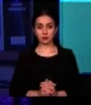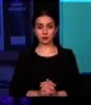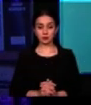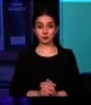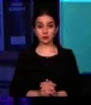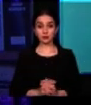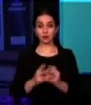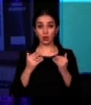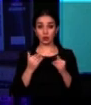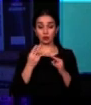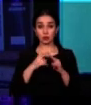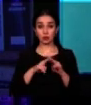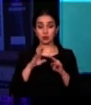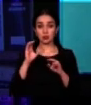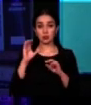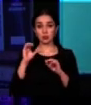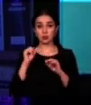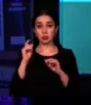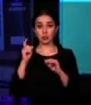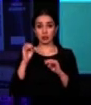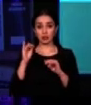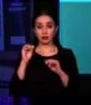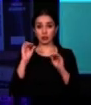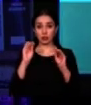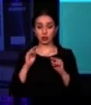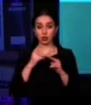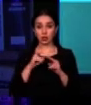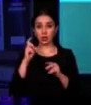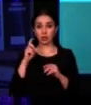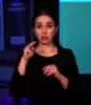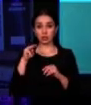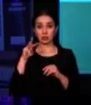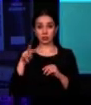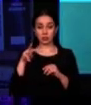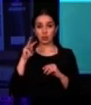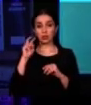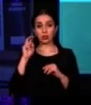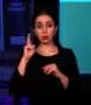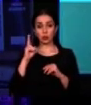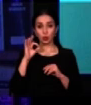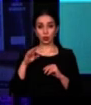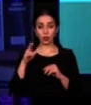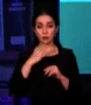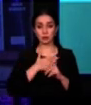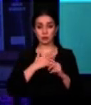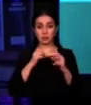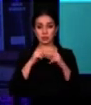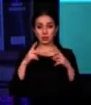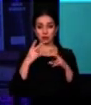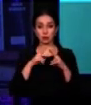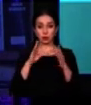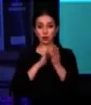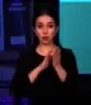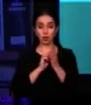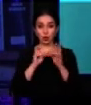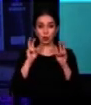Endi bu rasmlarni sahifaga joylashtiramiz. HTML kodida joylashtirib chiqamiz. Demak, bizning sinf deb nomlab olamiz.